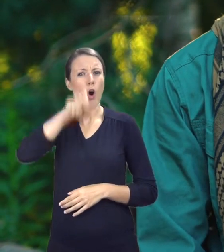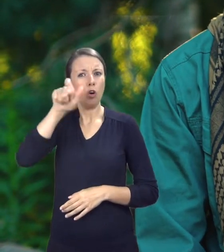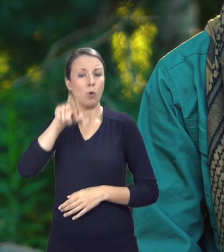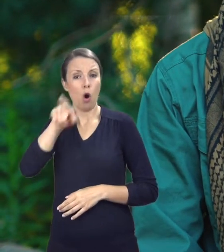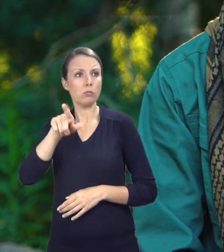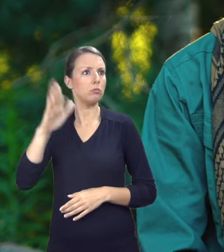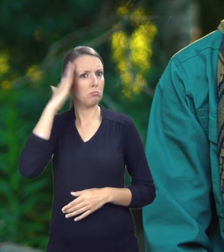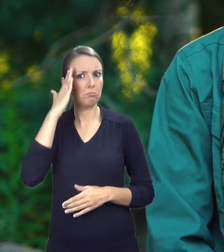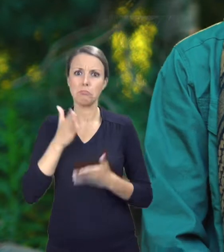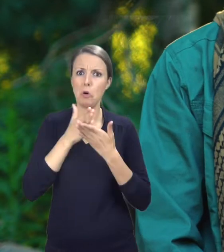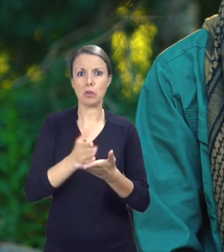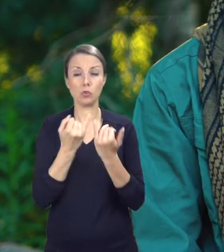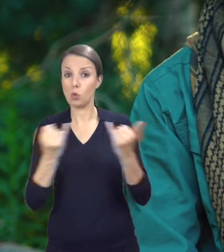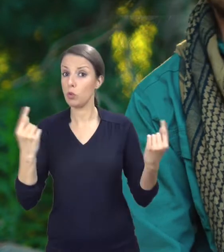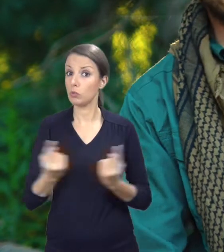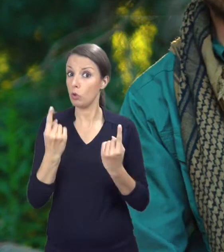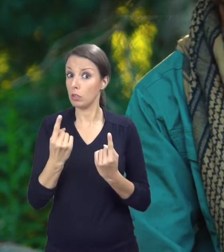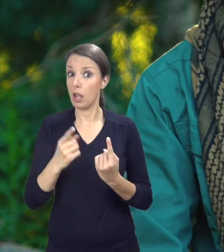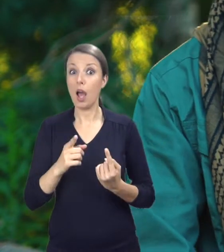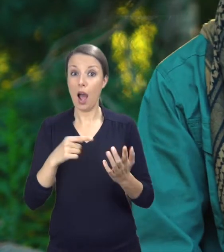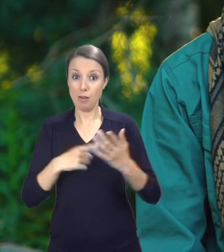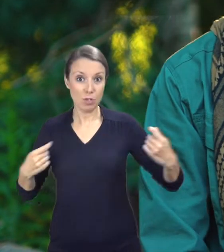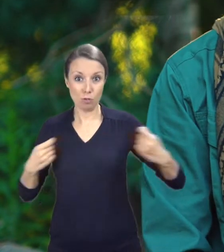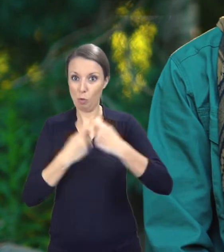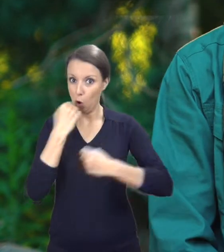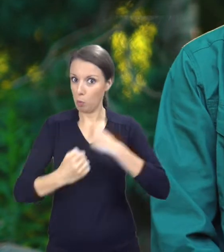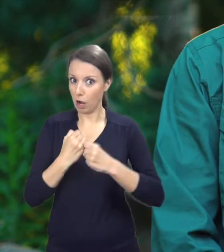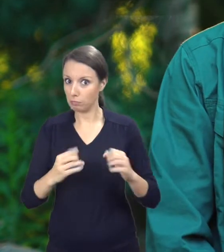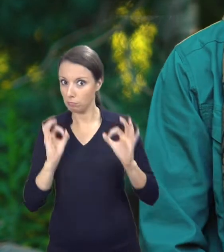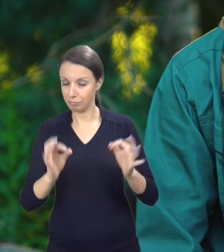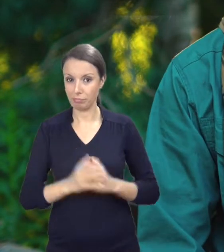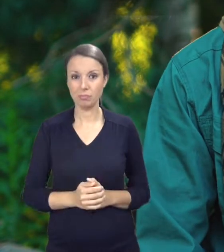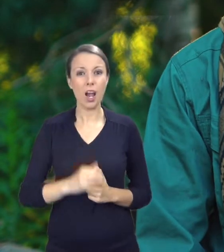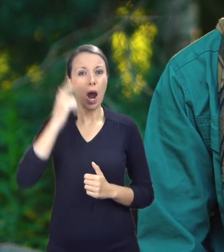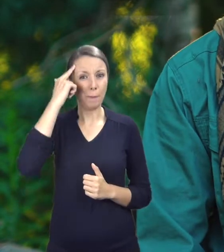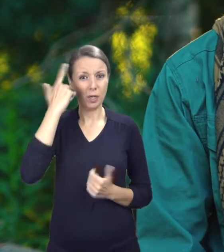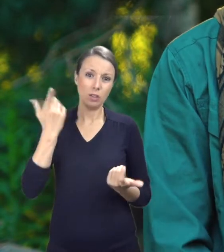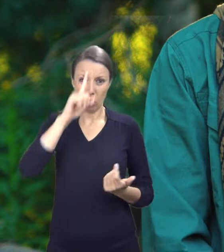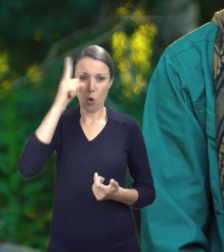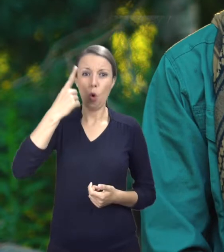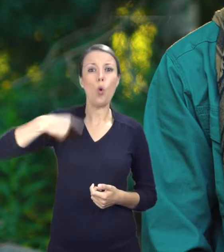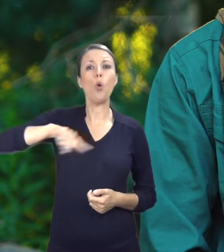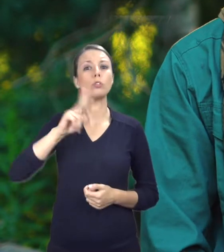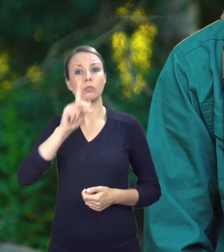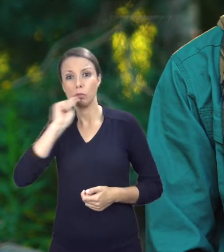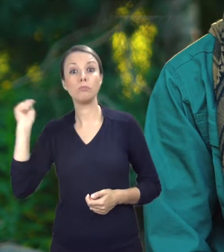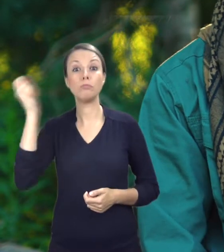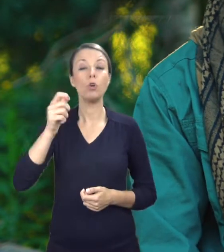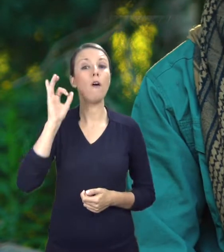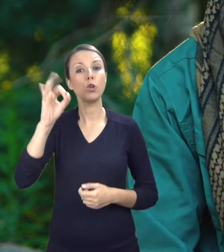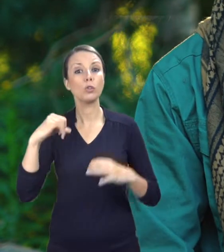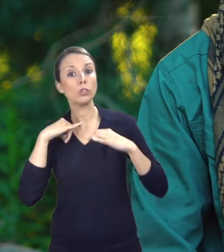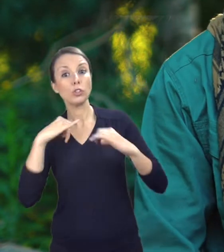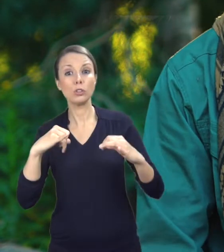ogarniętymi. To znaczy, że z nimi taka współpraca jest możliwa. I oni właśnie nauczyli się chyba tej swojej siły sprawdzać tą swoją siłę, tą swoją